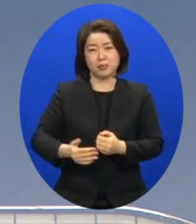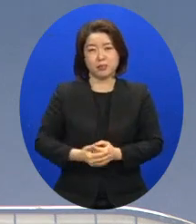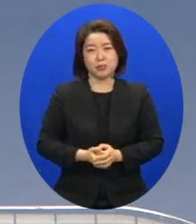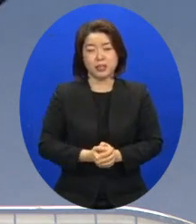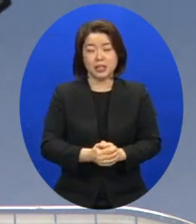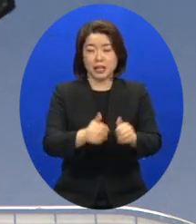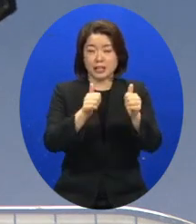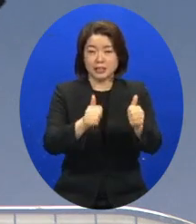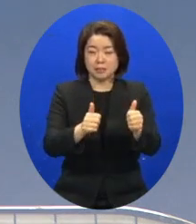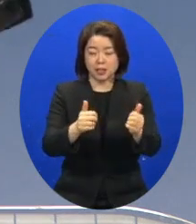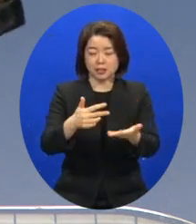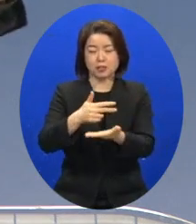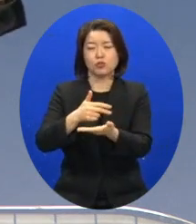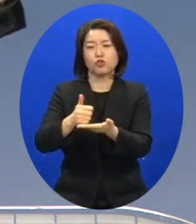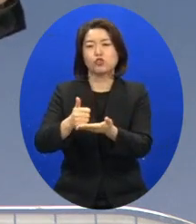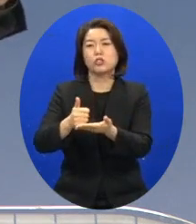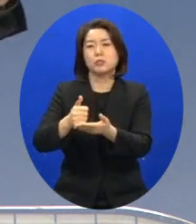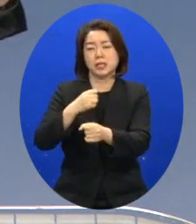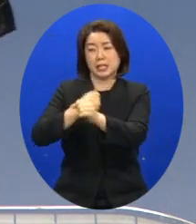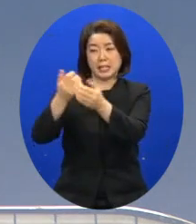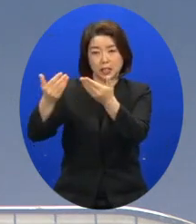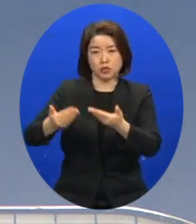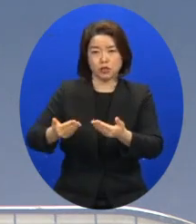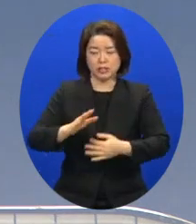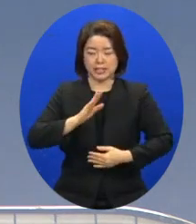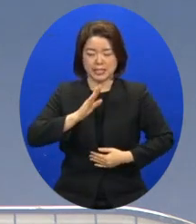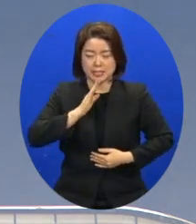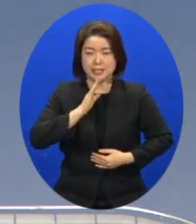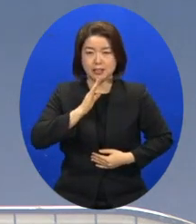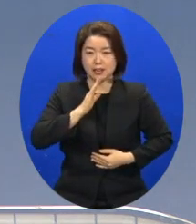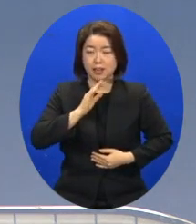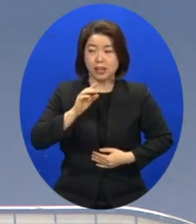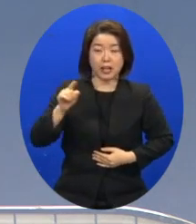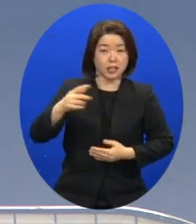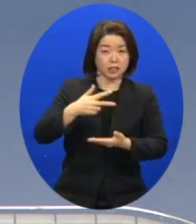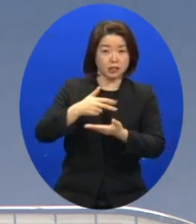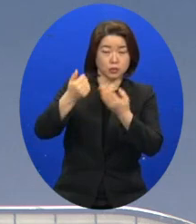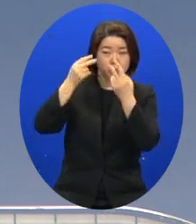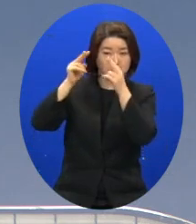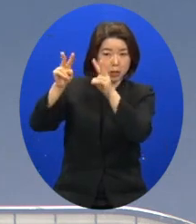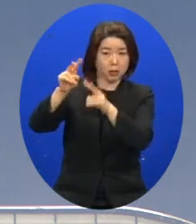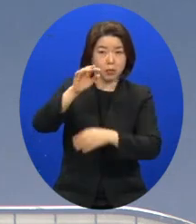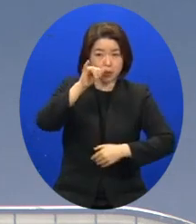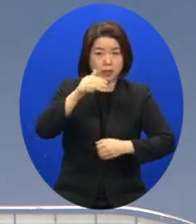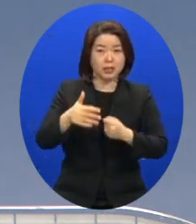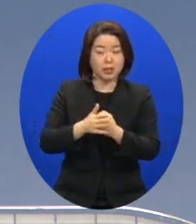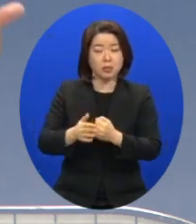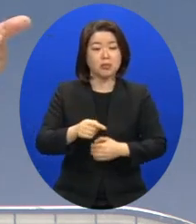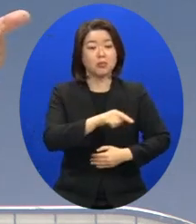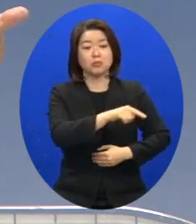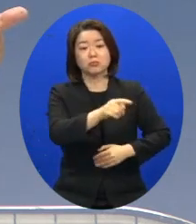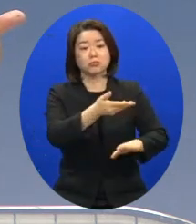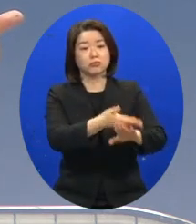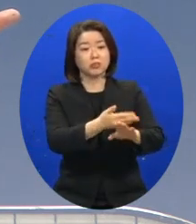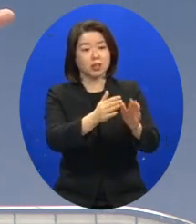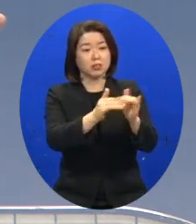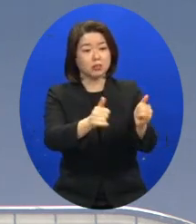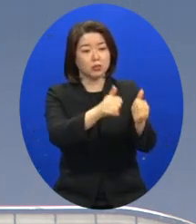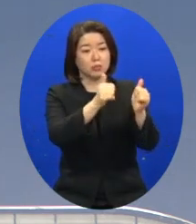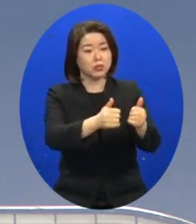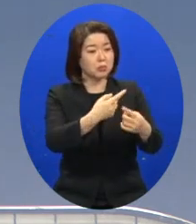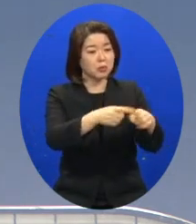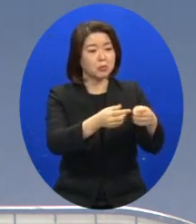주님이 하시는 것이 진짜 합니다 그 주님을 바라보고 있으니까 다른 사람을 심판 하지도 않고